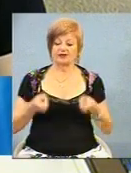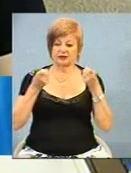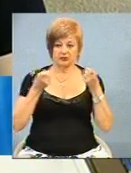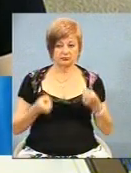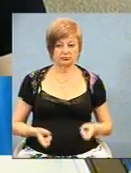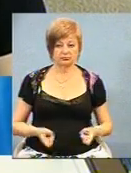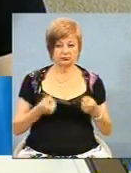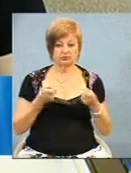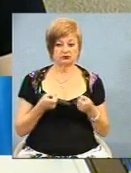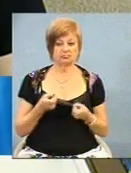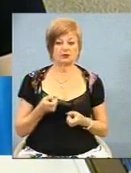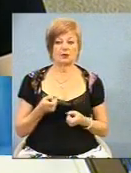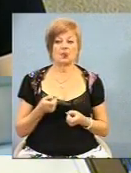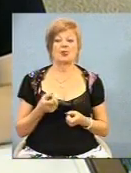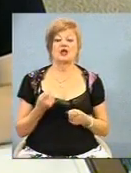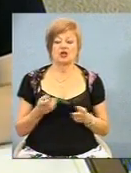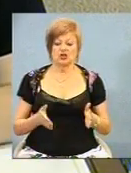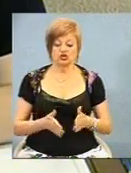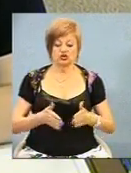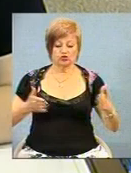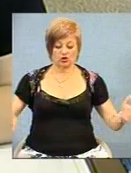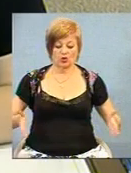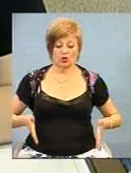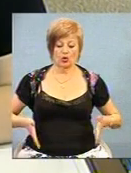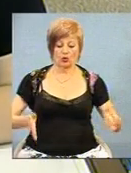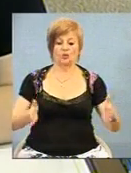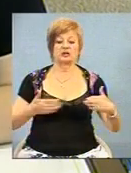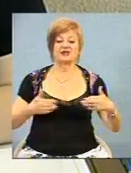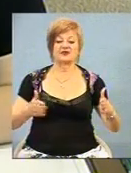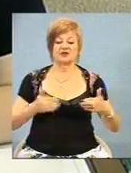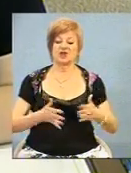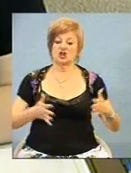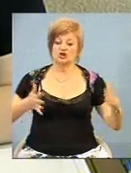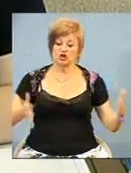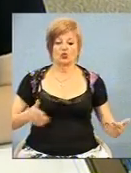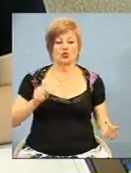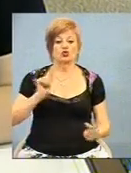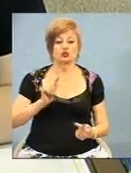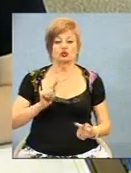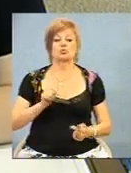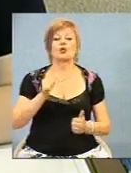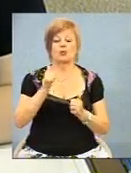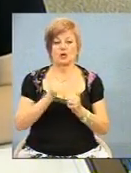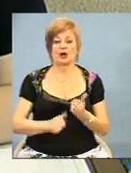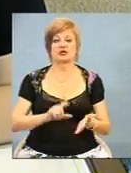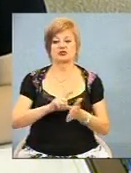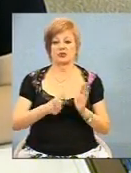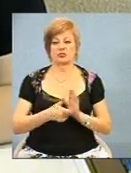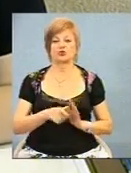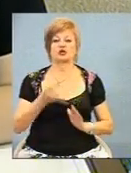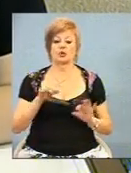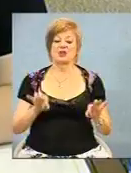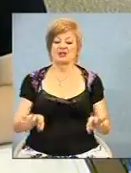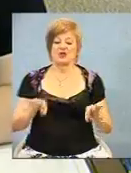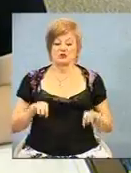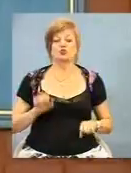І ширина коридорів, ширина дверей відповідає тому, що в кожне приміщення дитина на